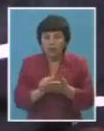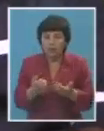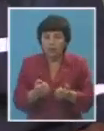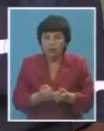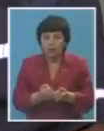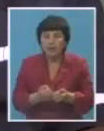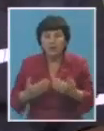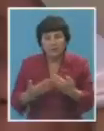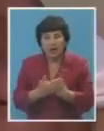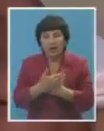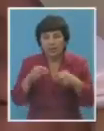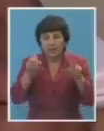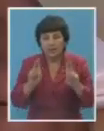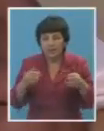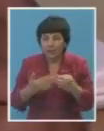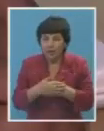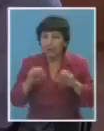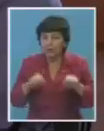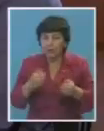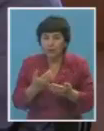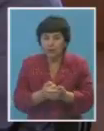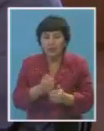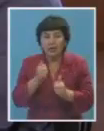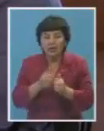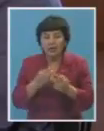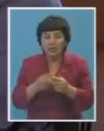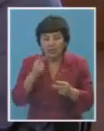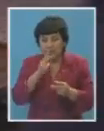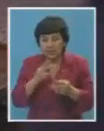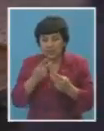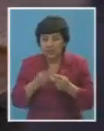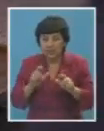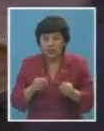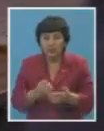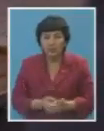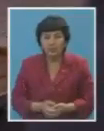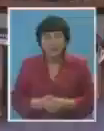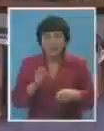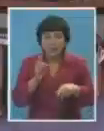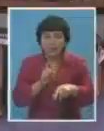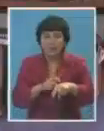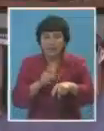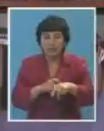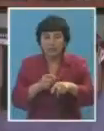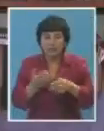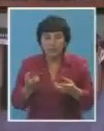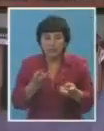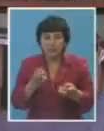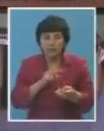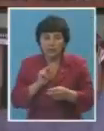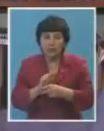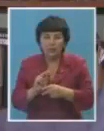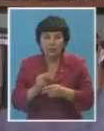жеткізді. Жаңа мамандық, жаңа мүмкіндік деп біледі. Кесілген жазасының 2 жылын өтеген жан. Сұрашық мамандық өзіме керек болғасын